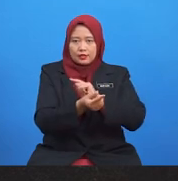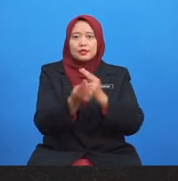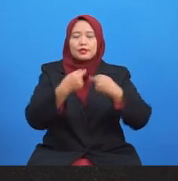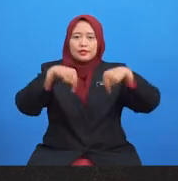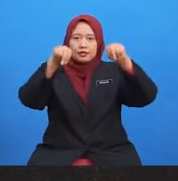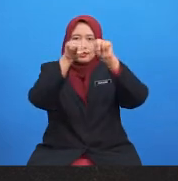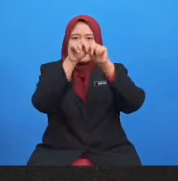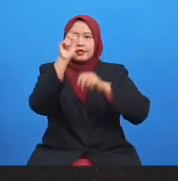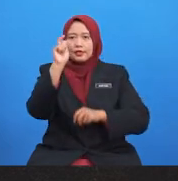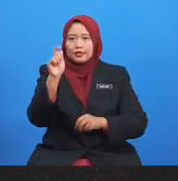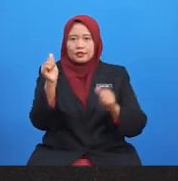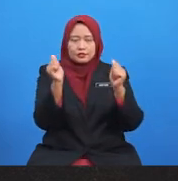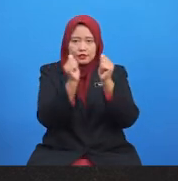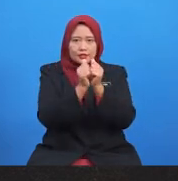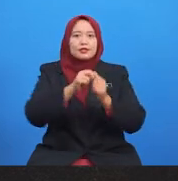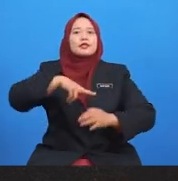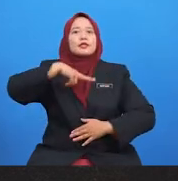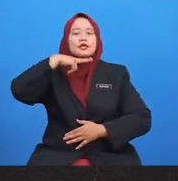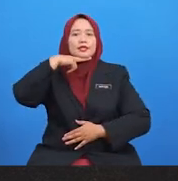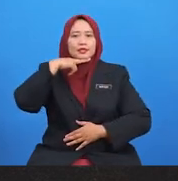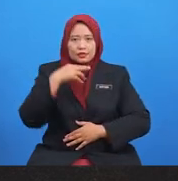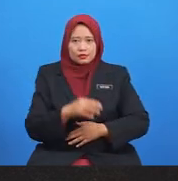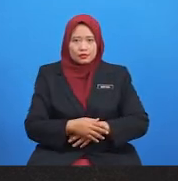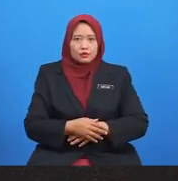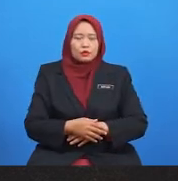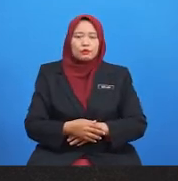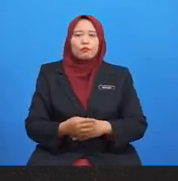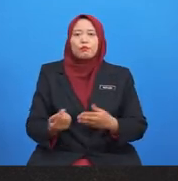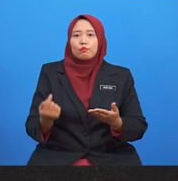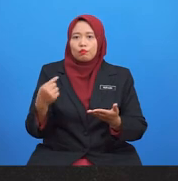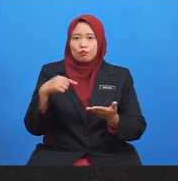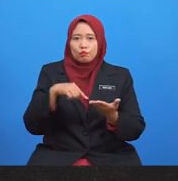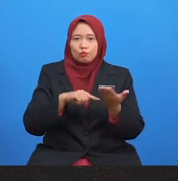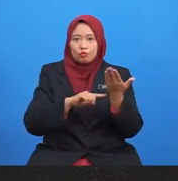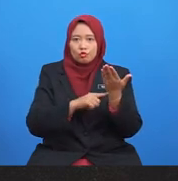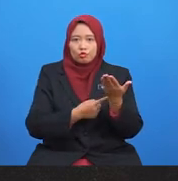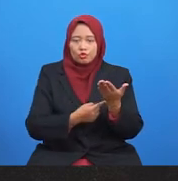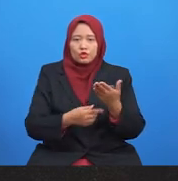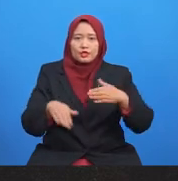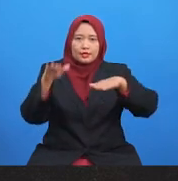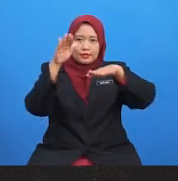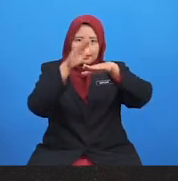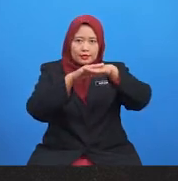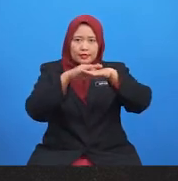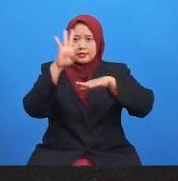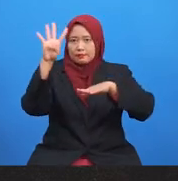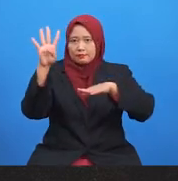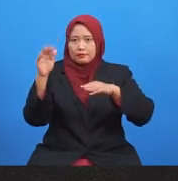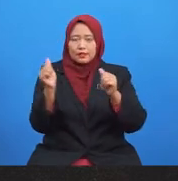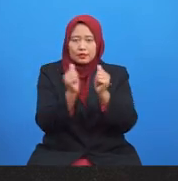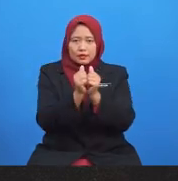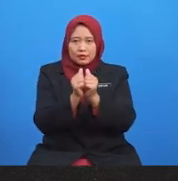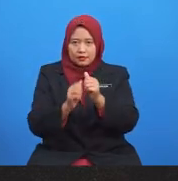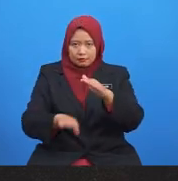iaitu bermula dengan had atas, iaitu 4, kemudian ditolak dengan had bawah, iaitu 0. Dan hasilnya